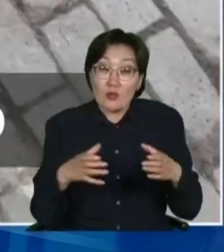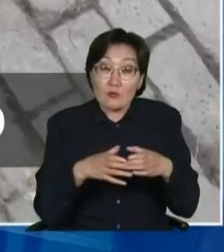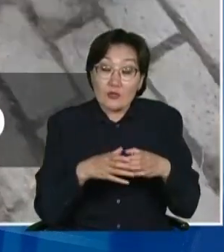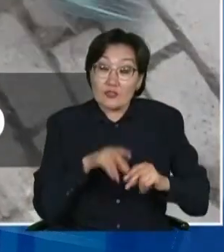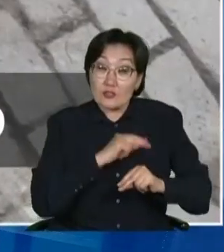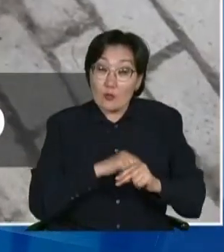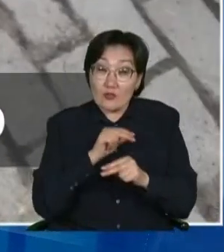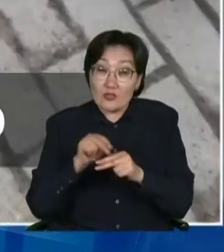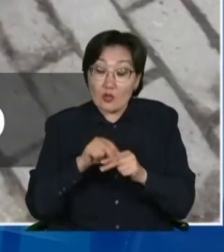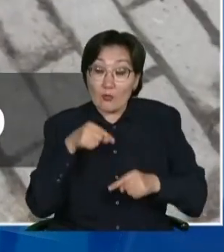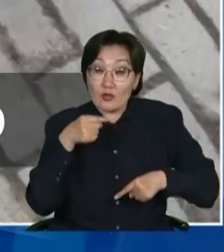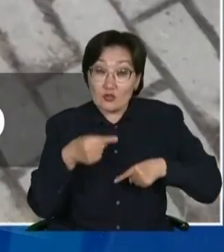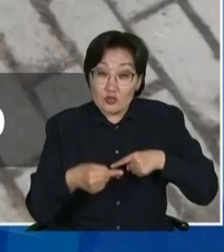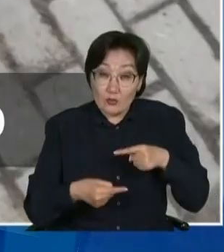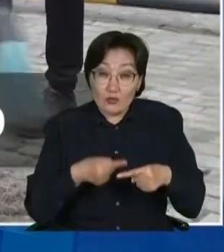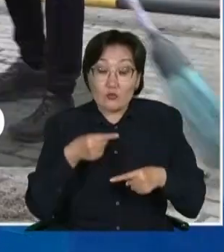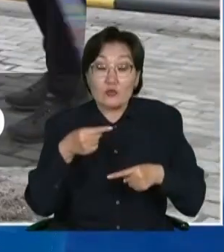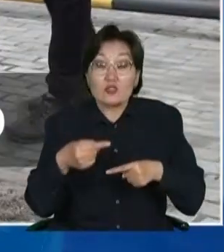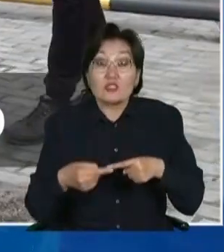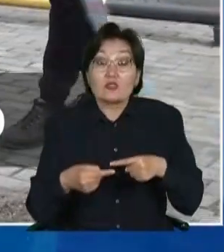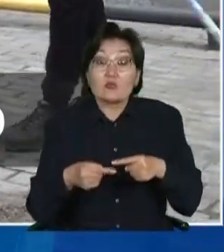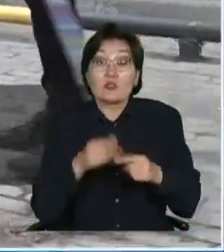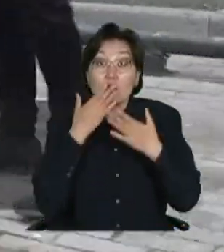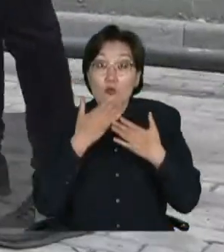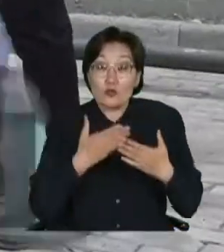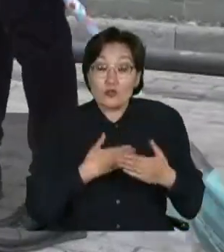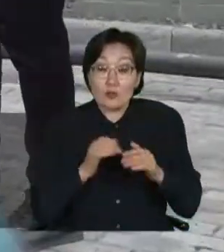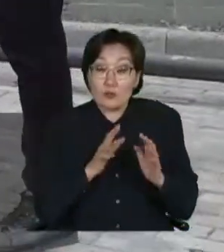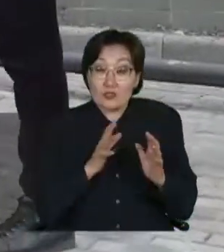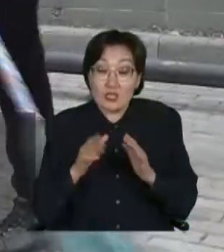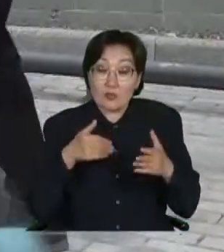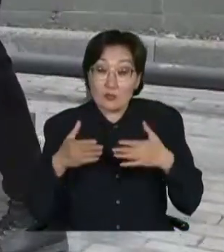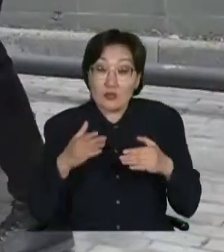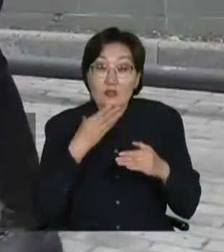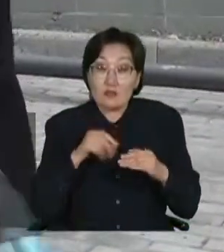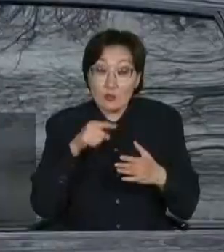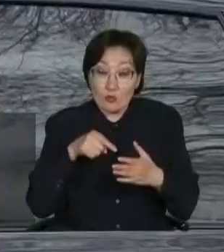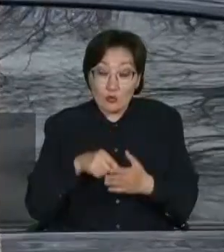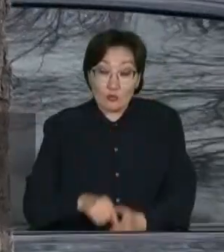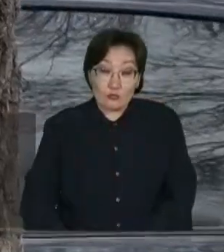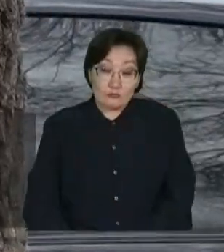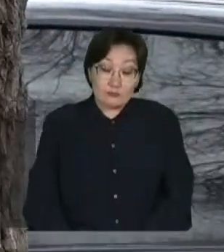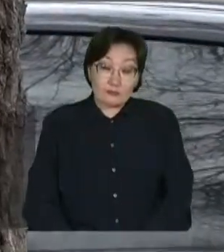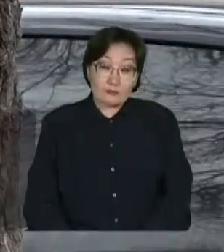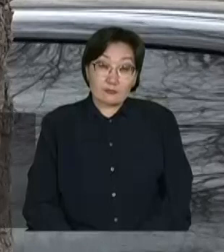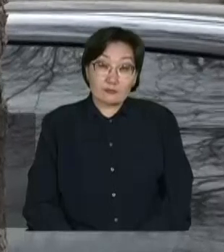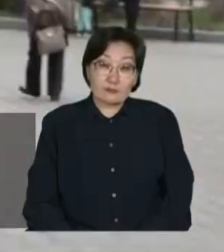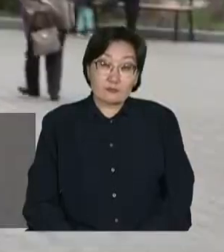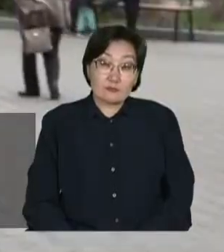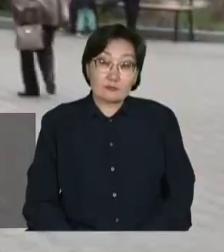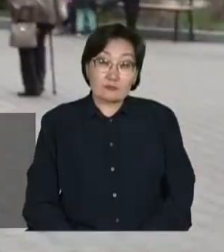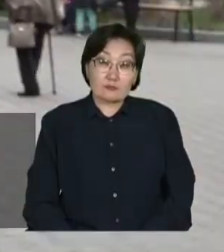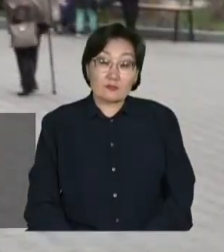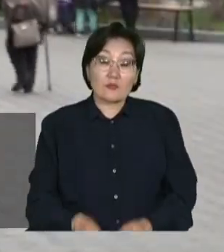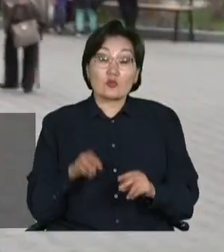и привить подрастающему поколению любовь и заботливое отношение к своему городу.